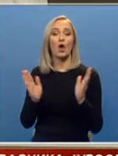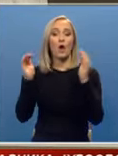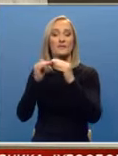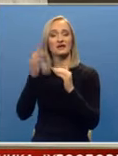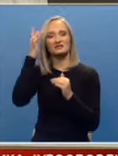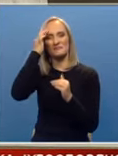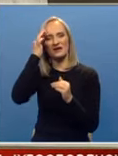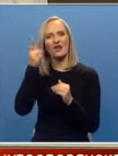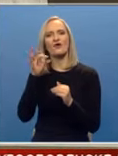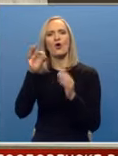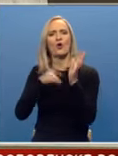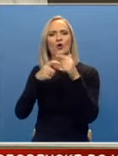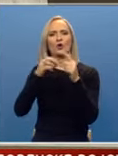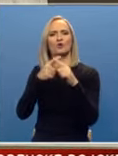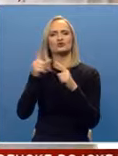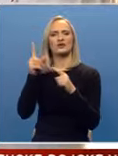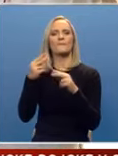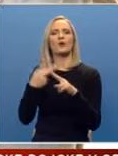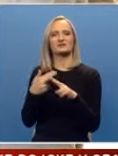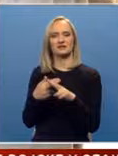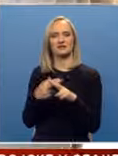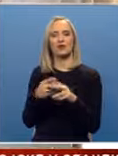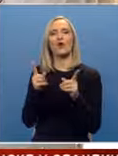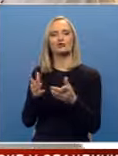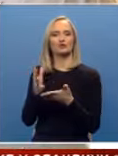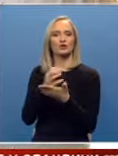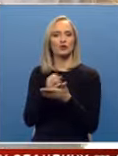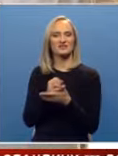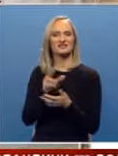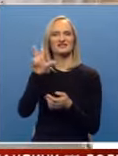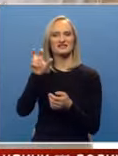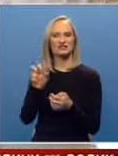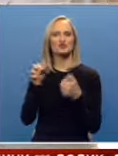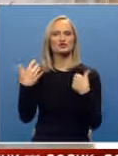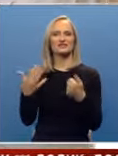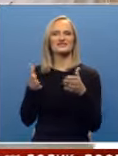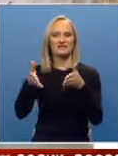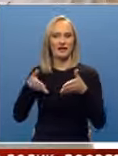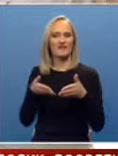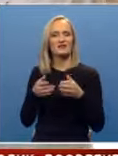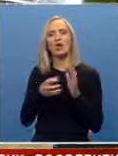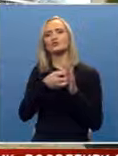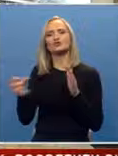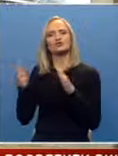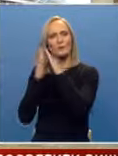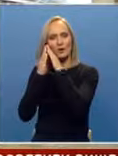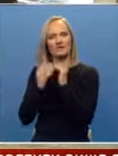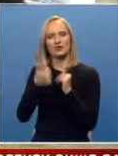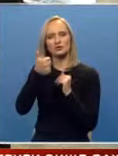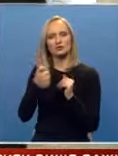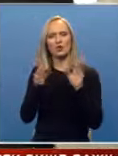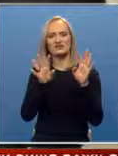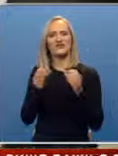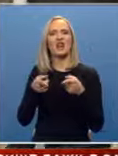za zbrinjavanje onkoloških pacijenata. Objekat će raspolagati sa 360 kreveta za duži smještaj,